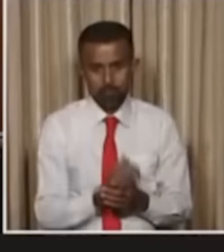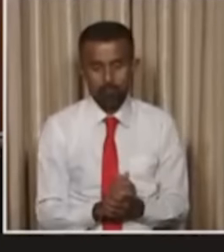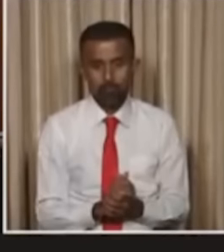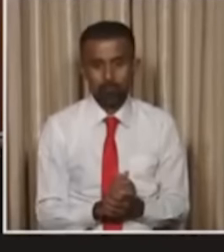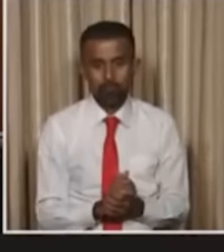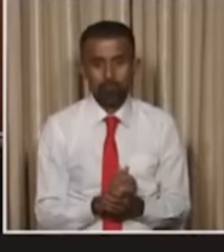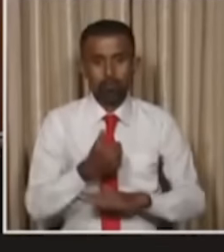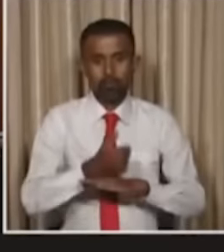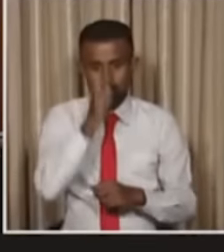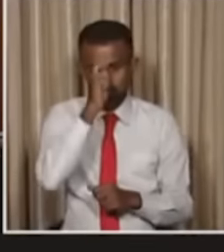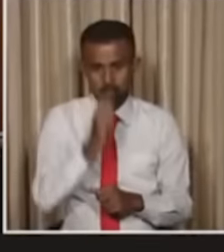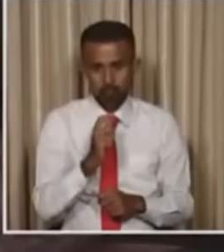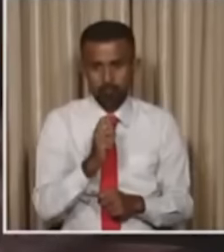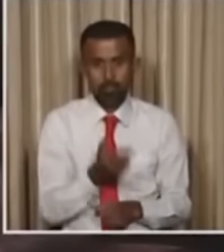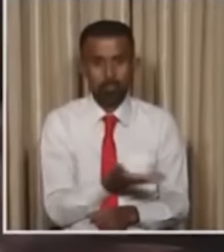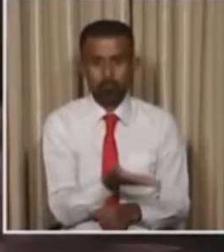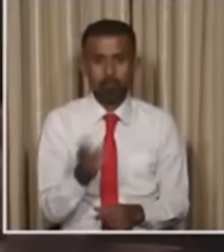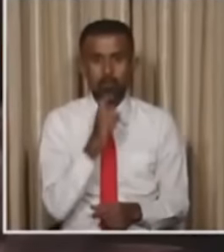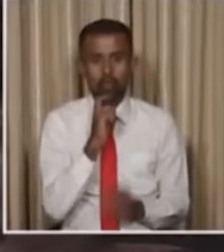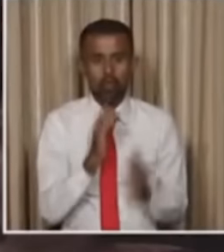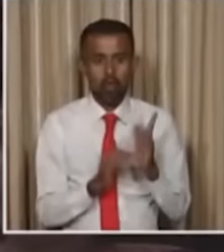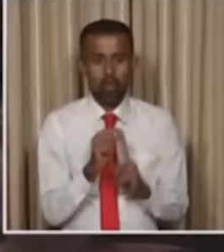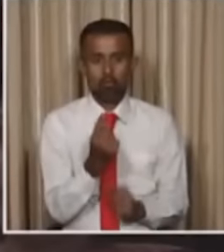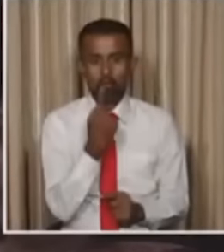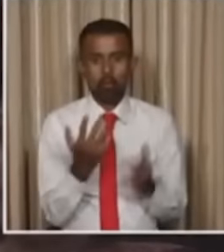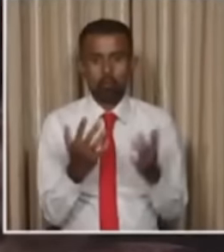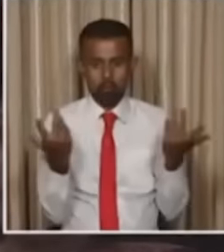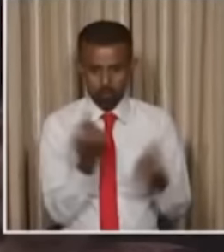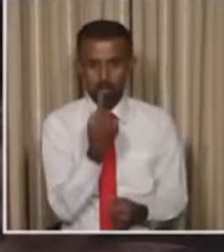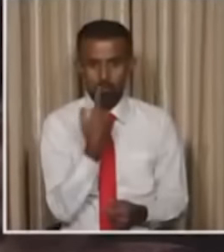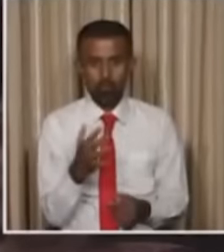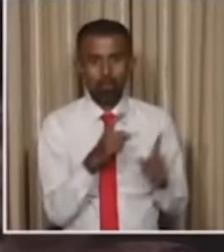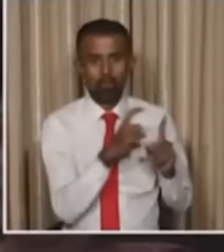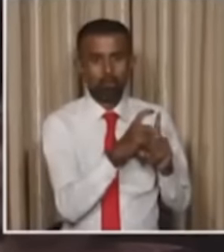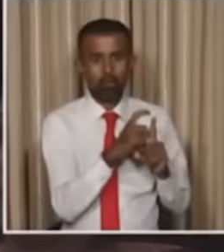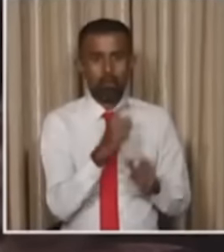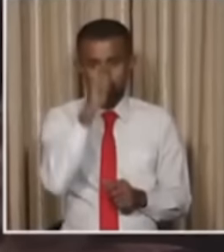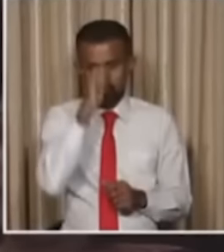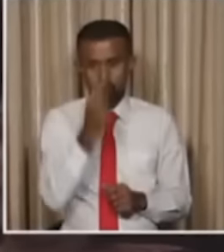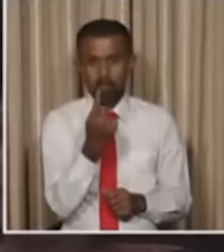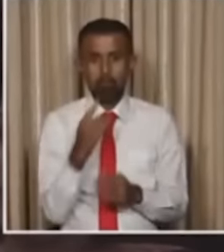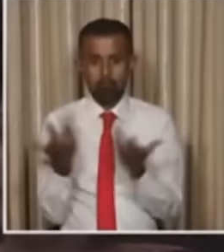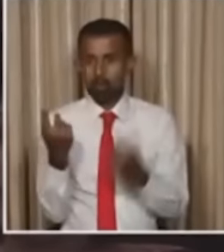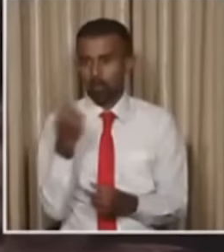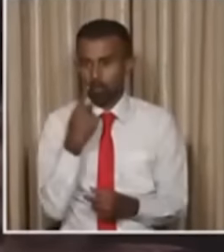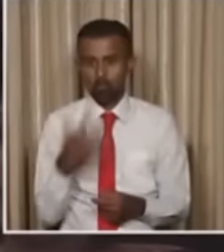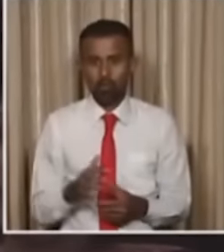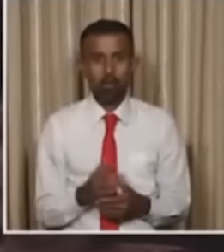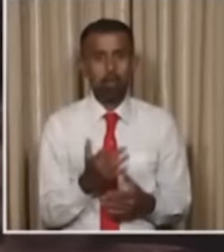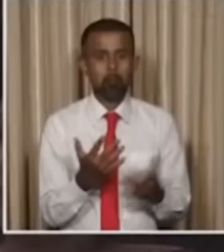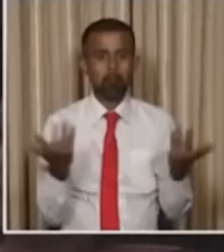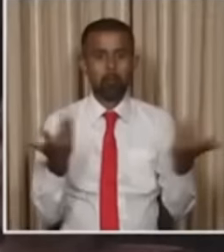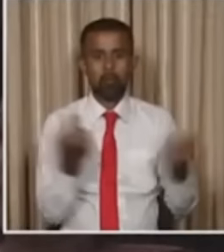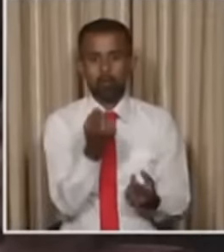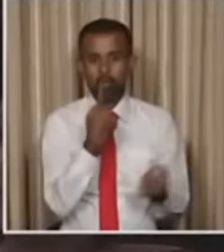ගරු සභාපතිතුමනේ මෙතන අධිකරණ ඇමතුමත් කිව්වා එහෙම බෑ කියලා දයසිරි ජයසේකර ඇමතුමත් කිව්වා එහෙම බෑ කියලා එහෙම බෑ කියලා